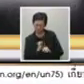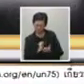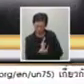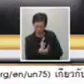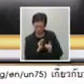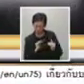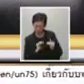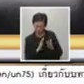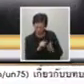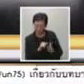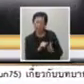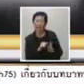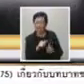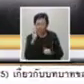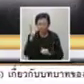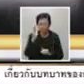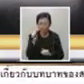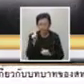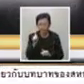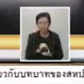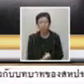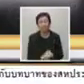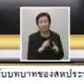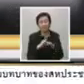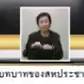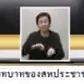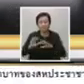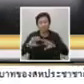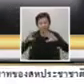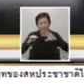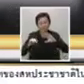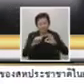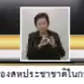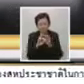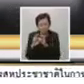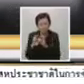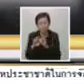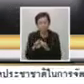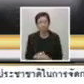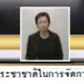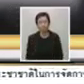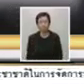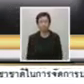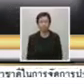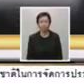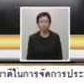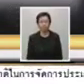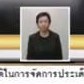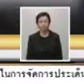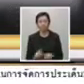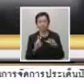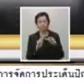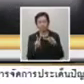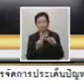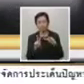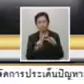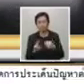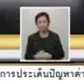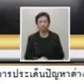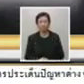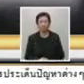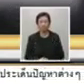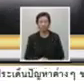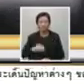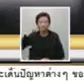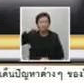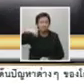ริหารราชการแผ่นดินโดยตรงเรื่องที่สองครับท่านประธานครับผมเน้นย้ำว่าการจงใจฝ่าฝื